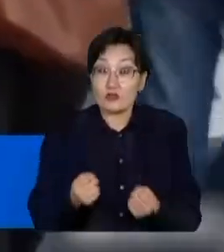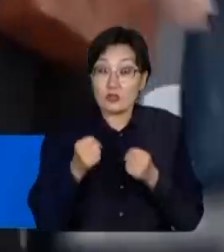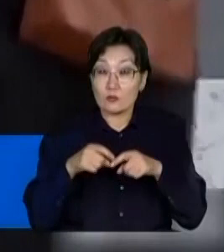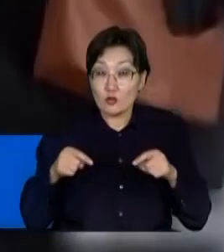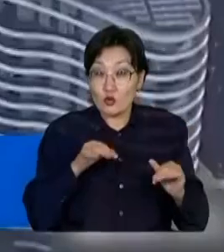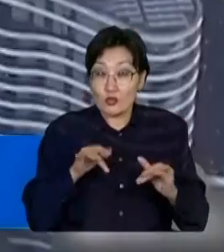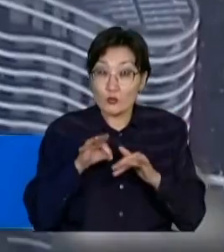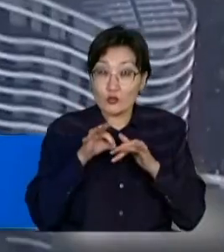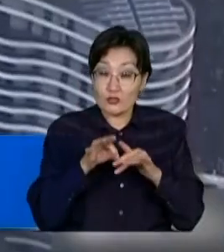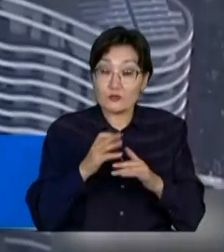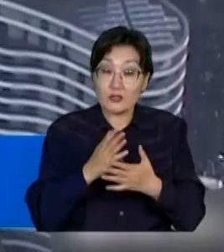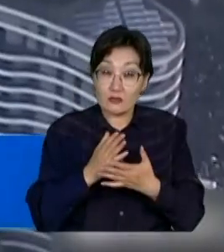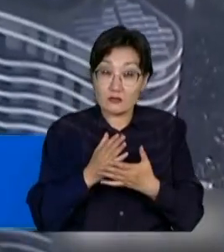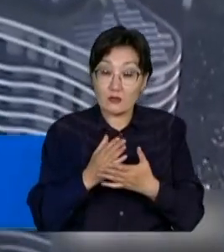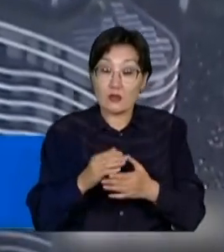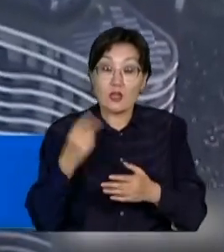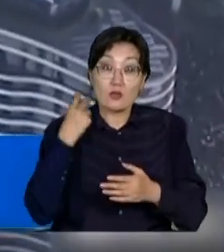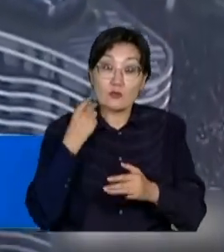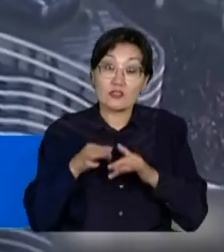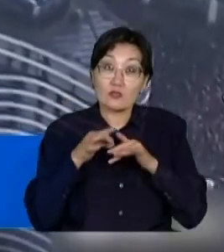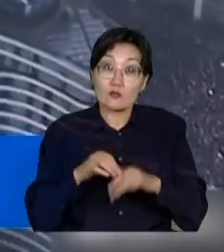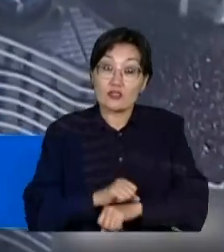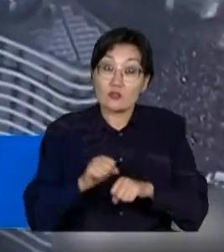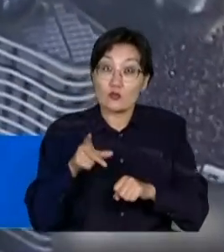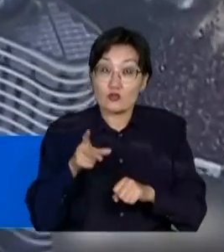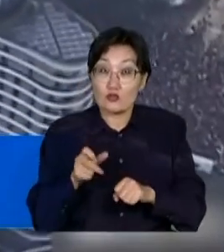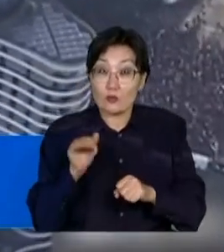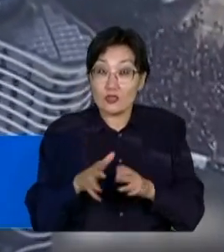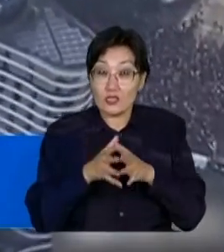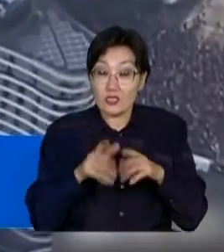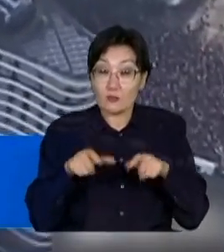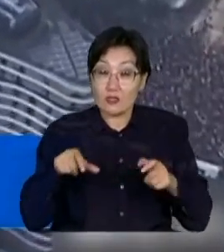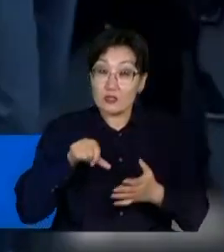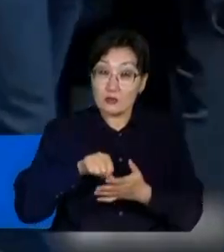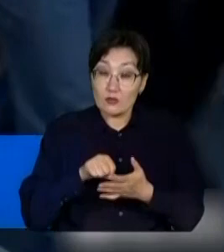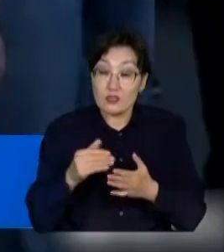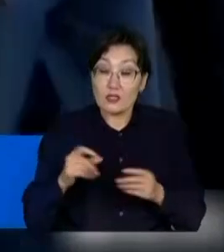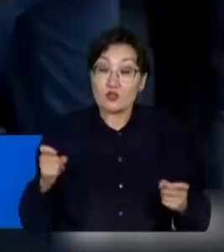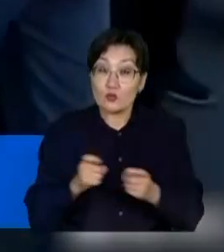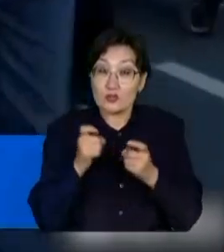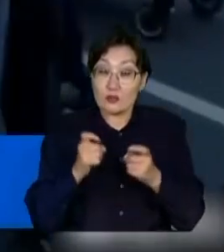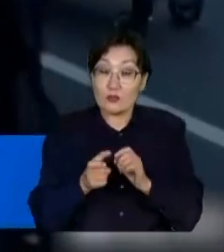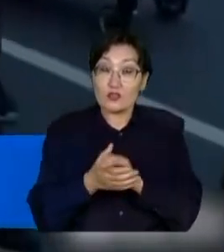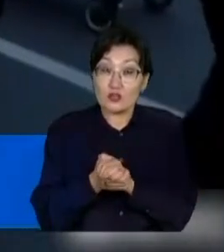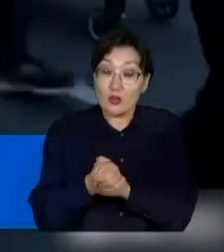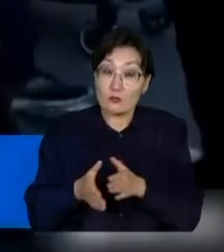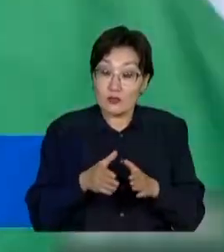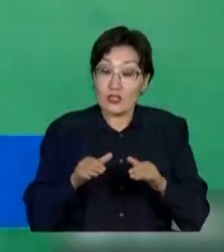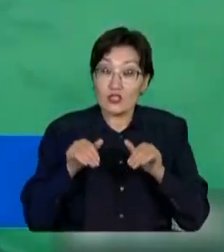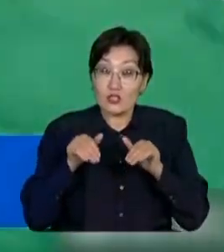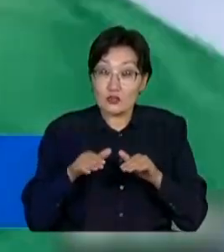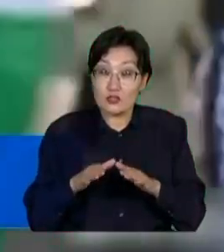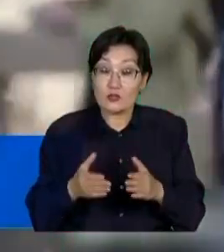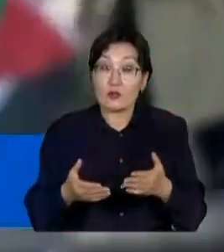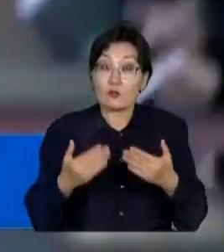түрлі акциялар ұйымдастырылып жатыр. Лондонда өткен шеруге 300 мыңнан астам адам қатысқан. Олар қақтығысты бейбіт жолмен шешуге үндеп,